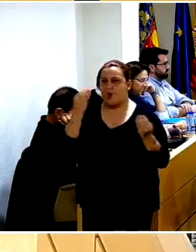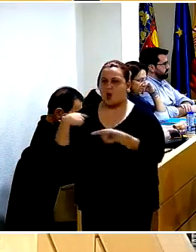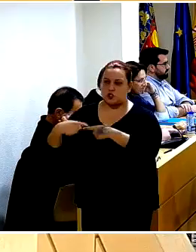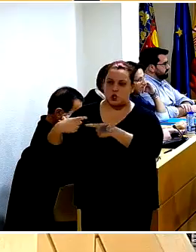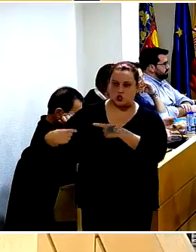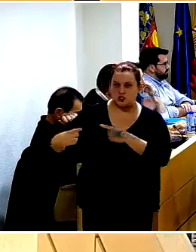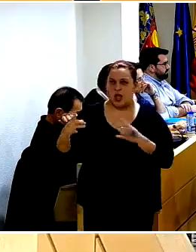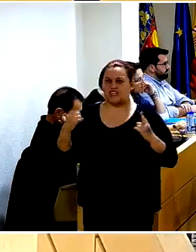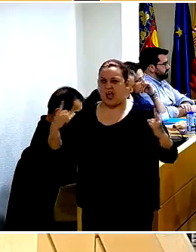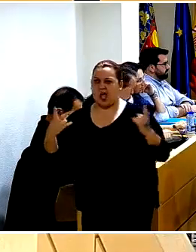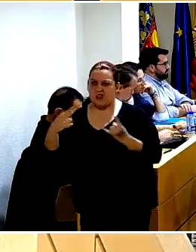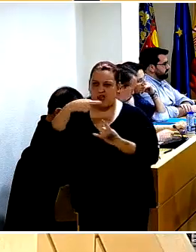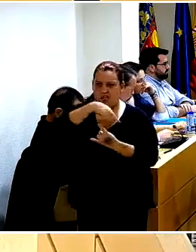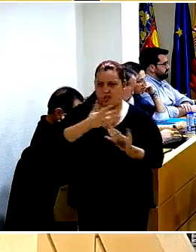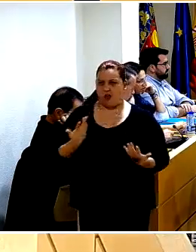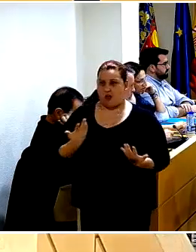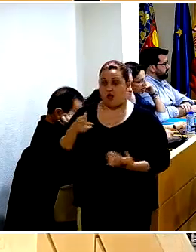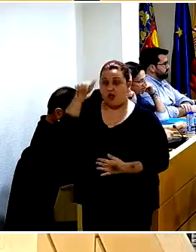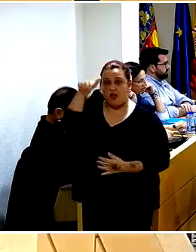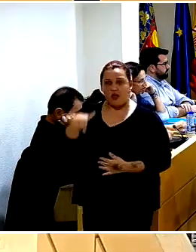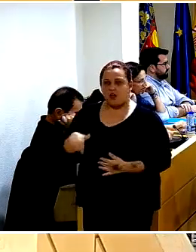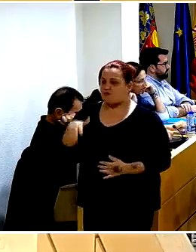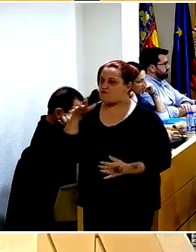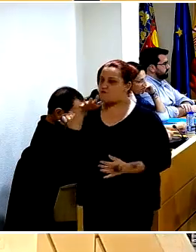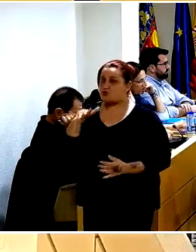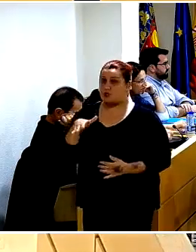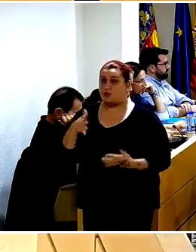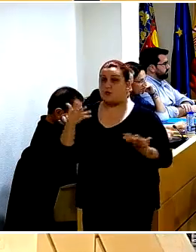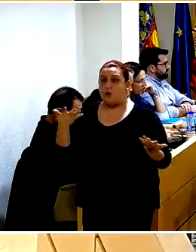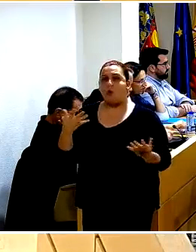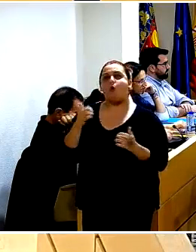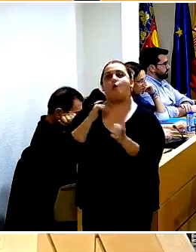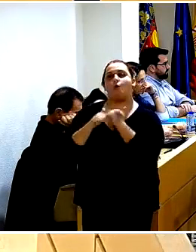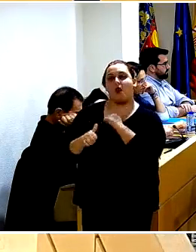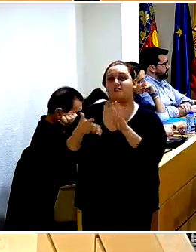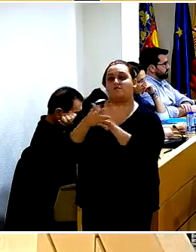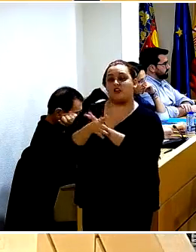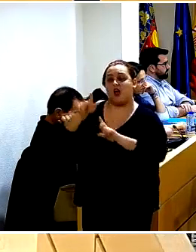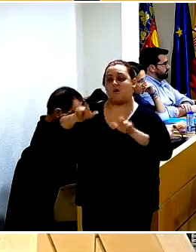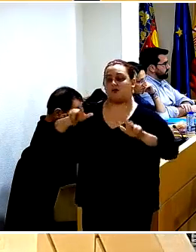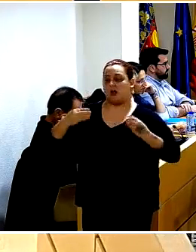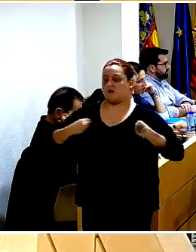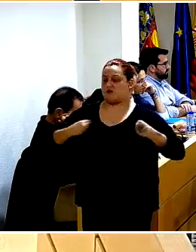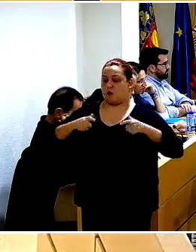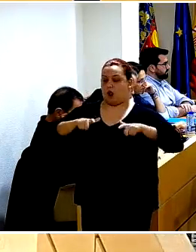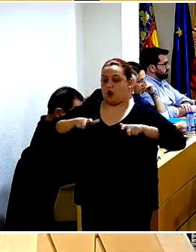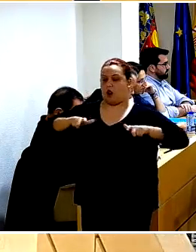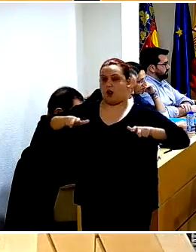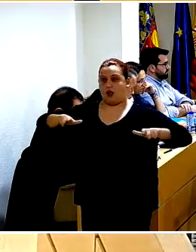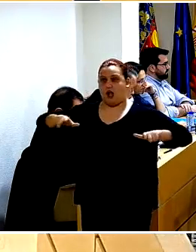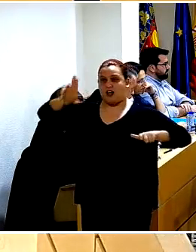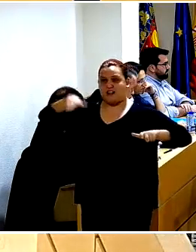jardineria. Els motius d'esta pujada són, com no, el creixement poblacional de Paiporta, però